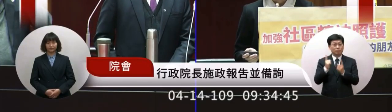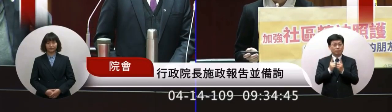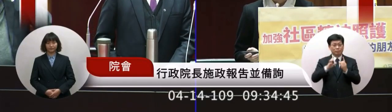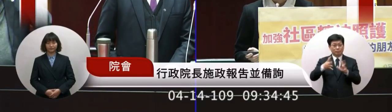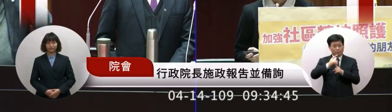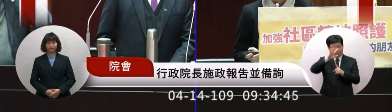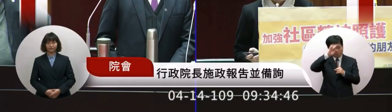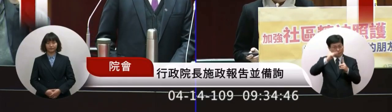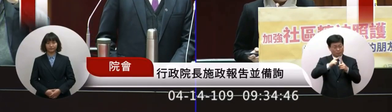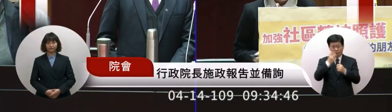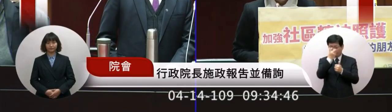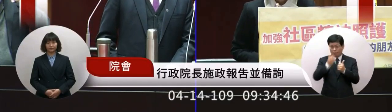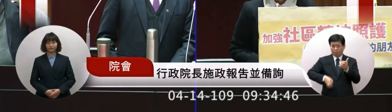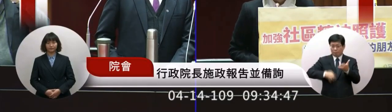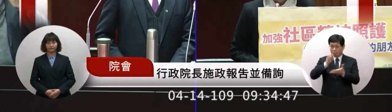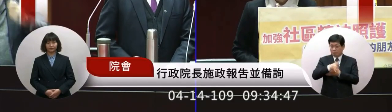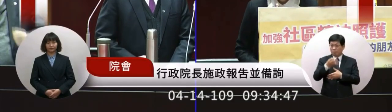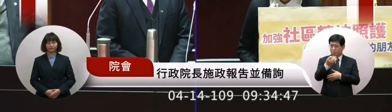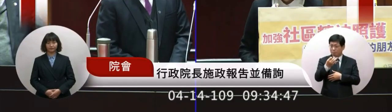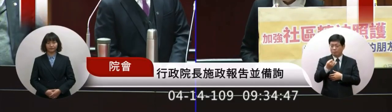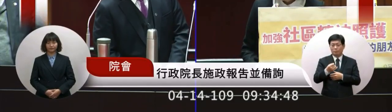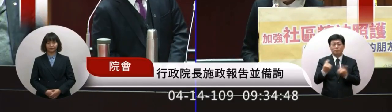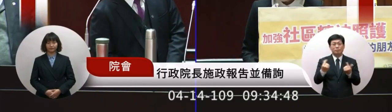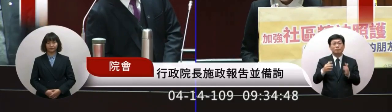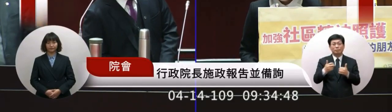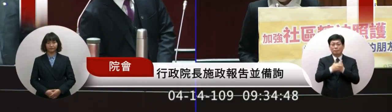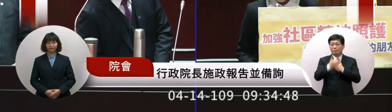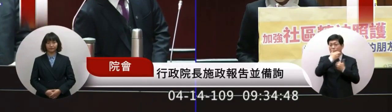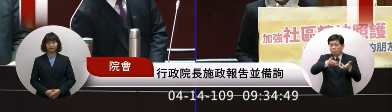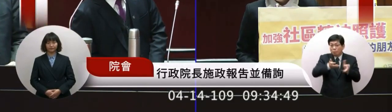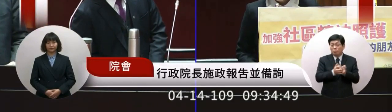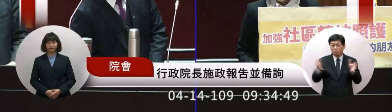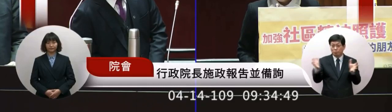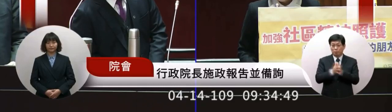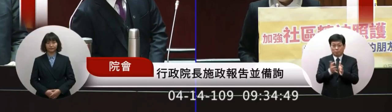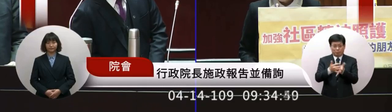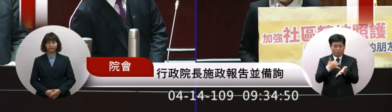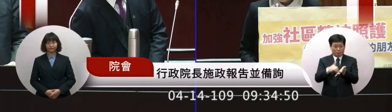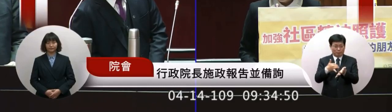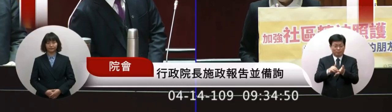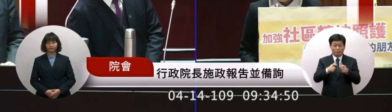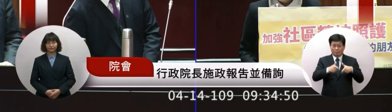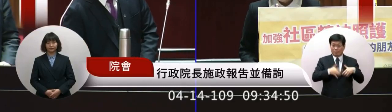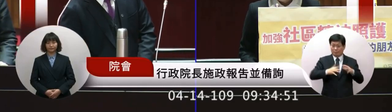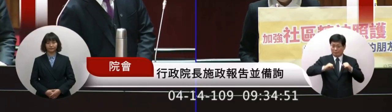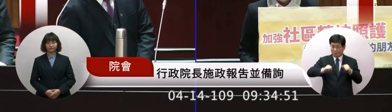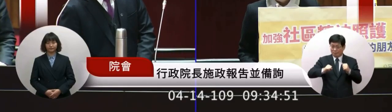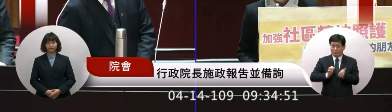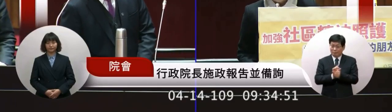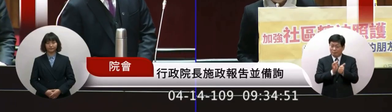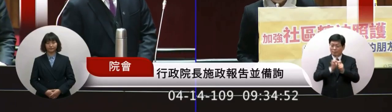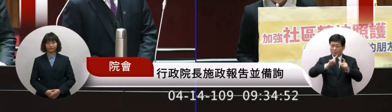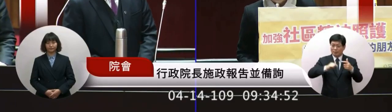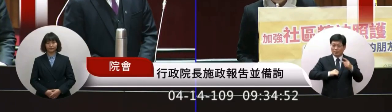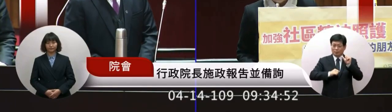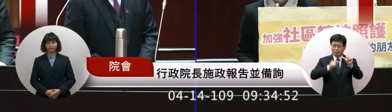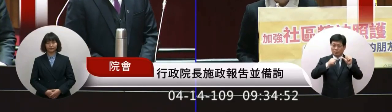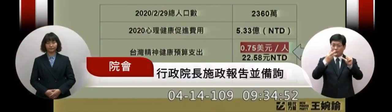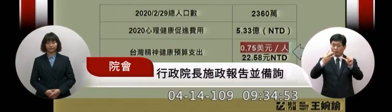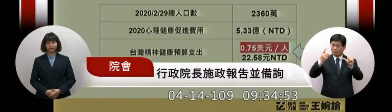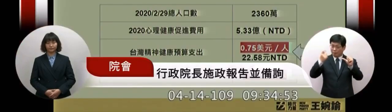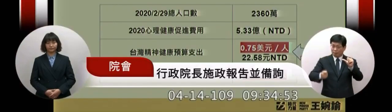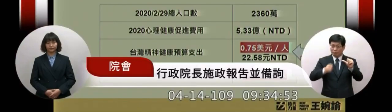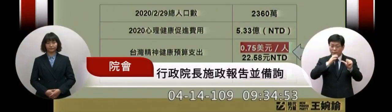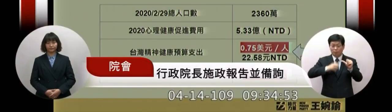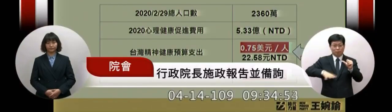神照顾者投入的资源，我们可以看得到说，以卫福部整体的预算来看，在心理健康促进的费用大约是5.33亿，占